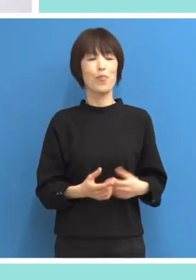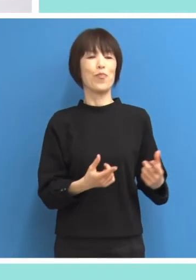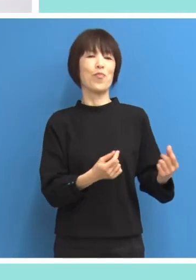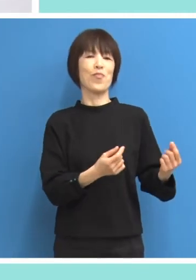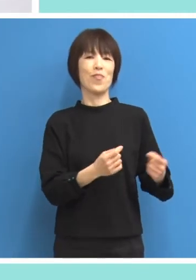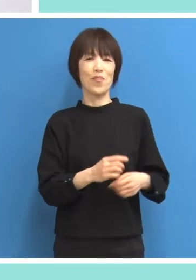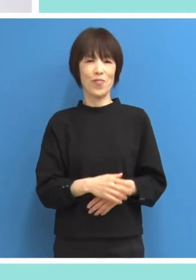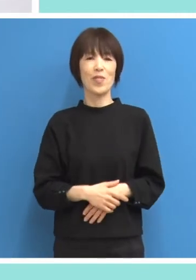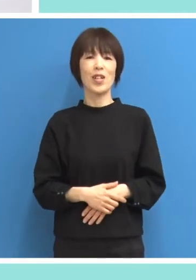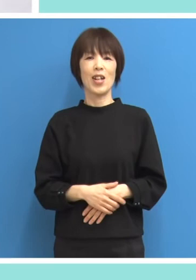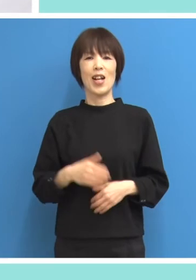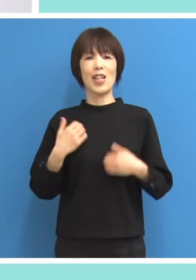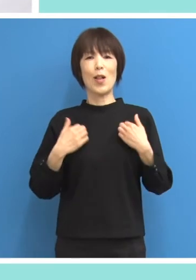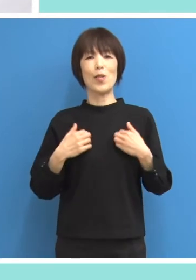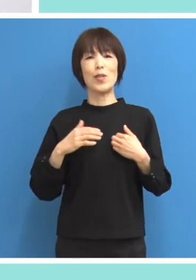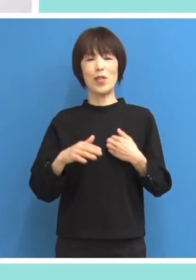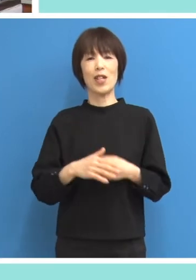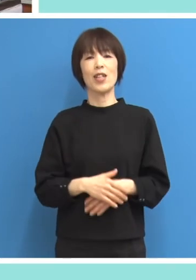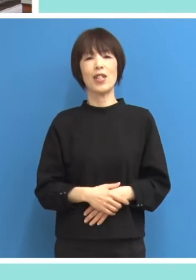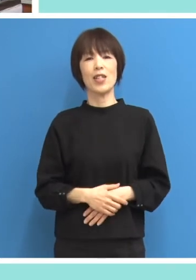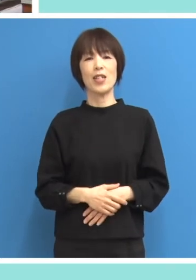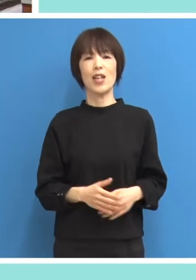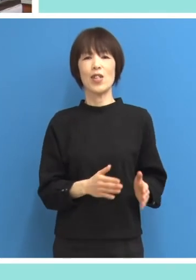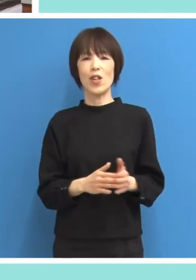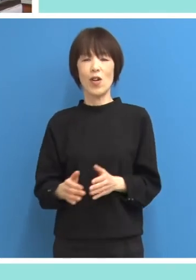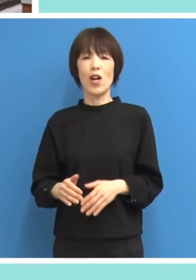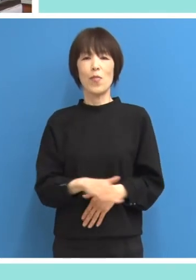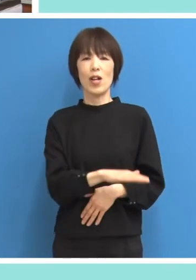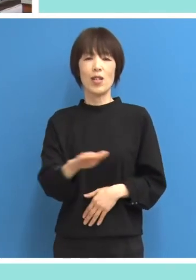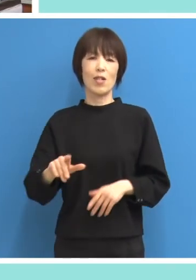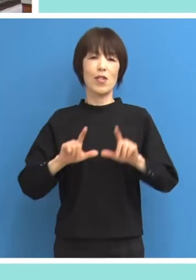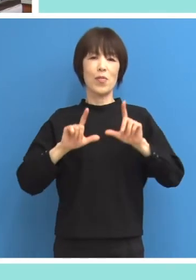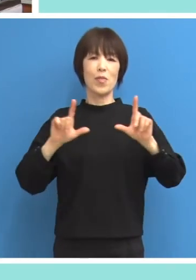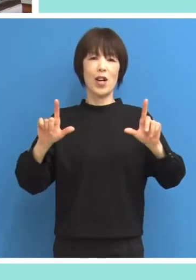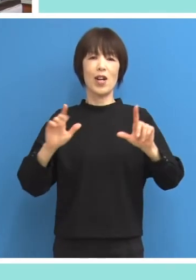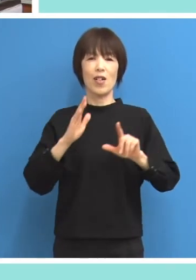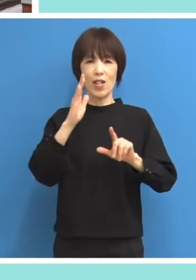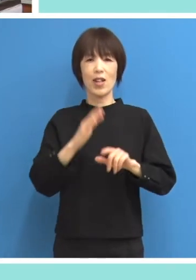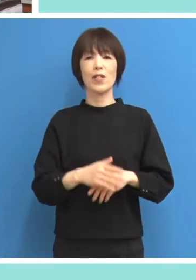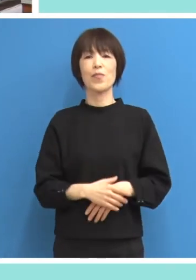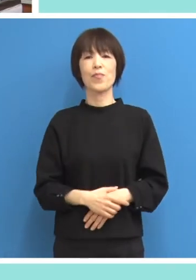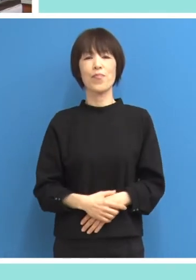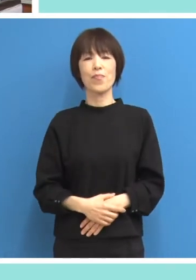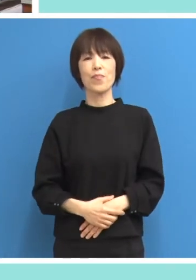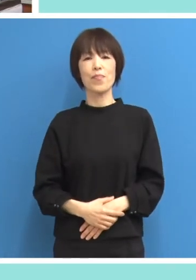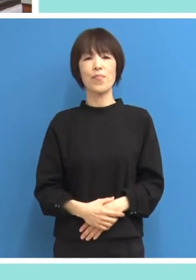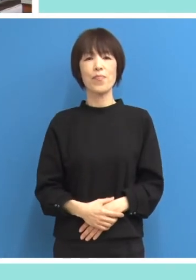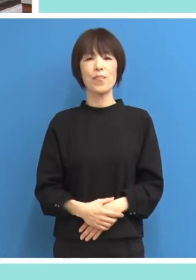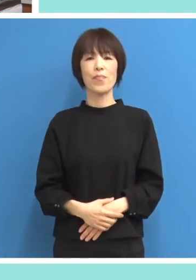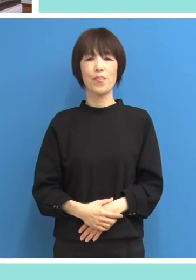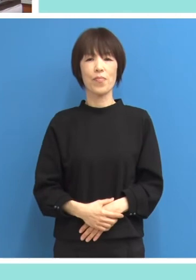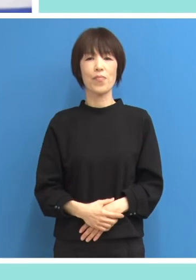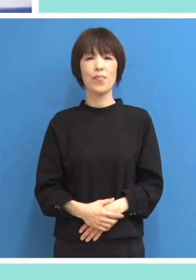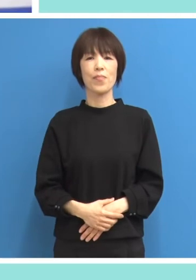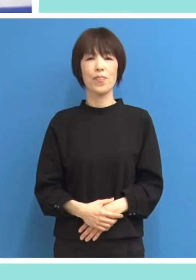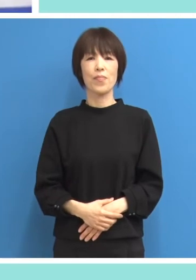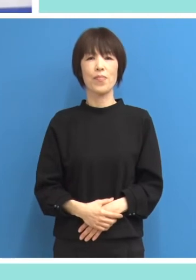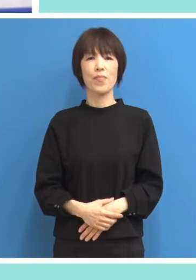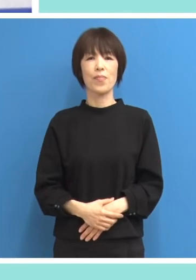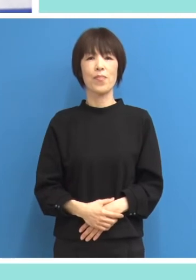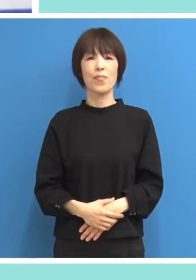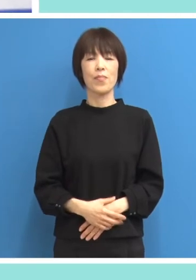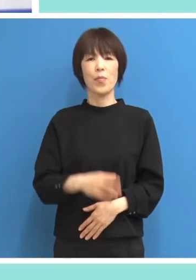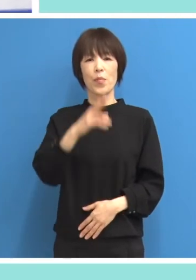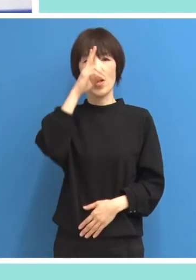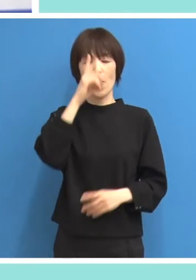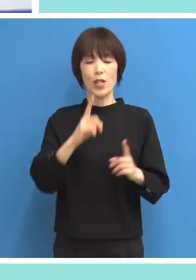当に楽しみです。はい、 それでは市長、最後に市民の皆さんに一言メッセージをお願いいたします。 はい、